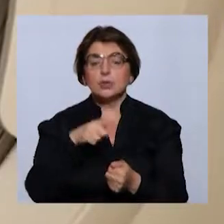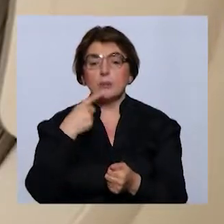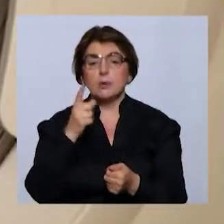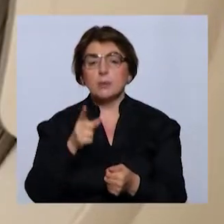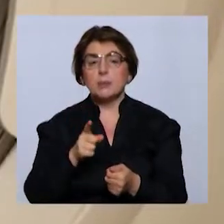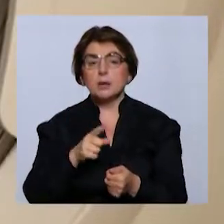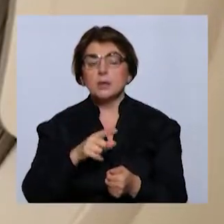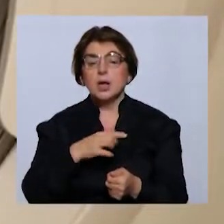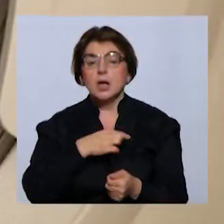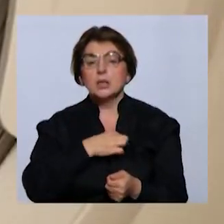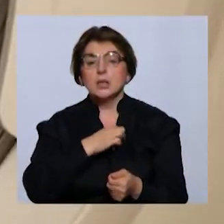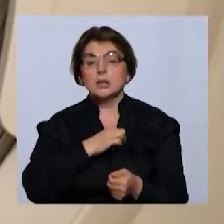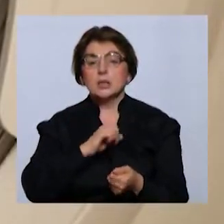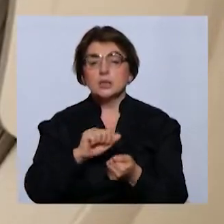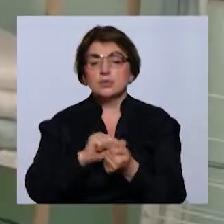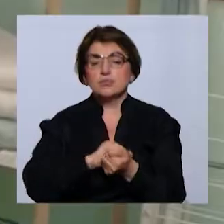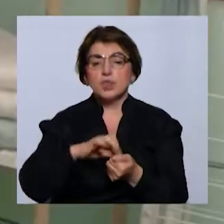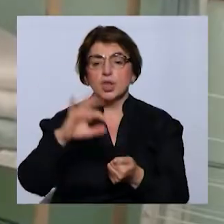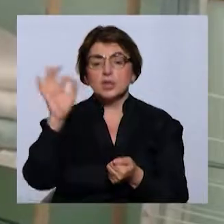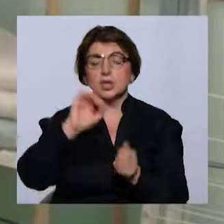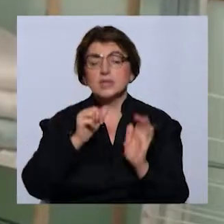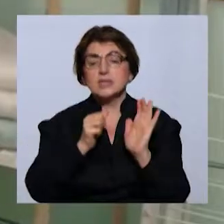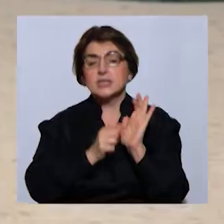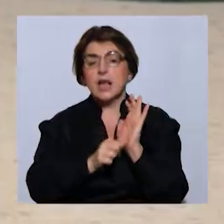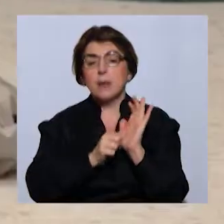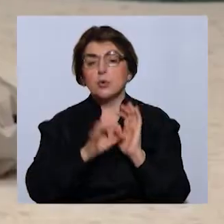რომ ტანსაცმლის ქსოვილი დაახლოებით